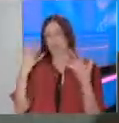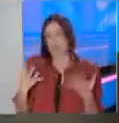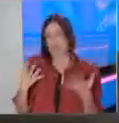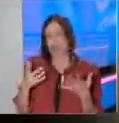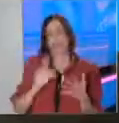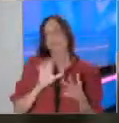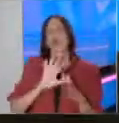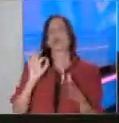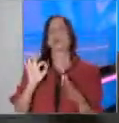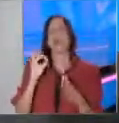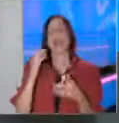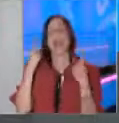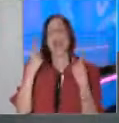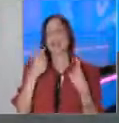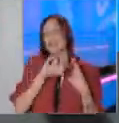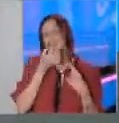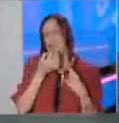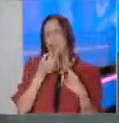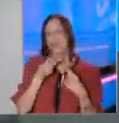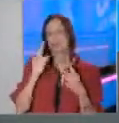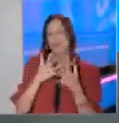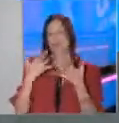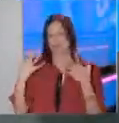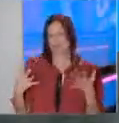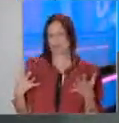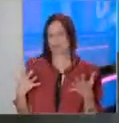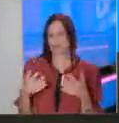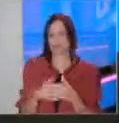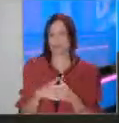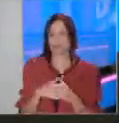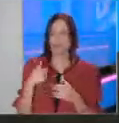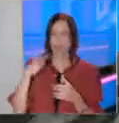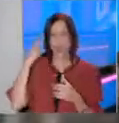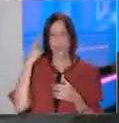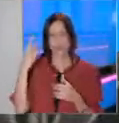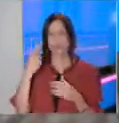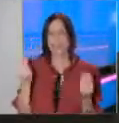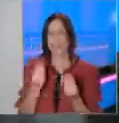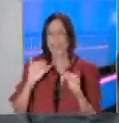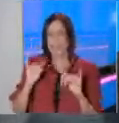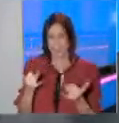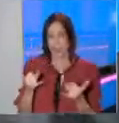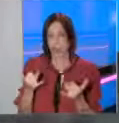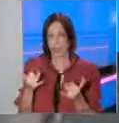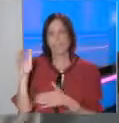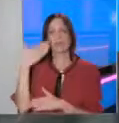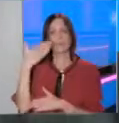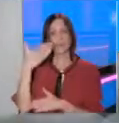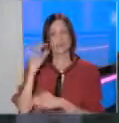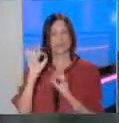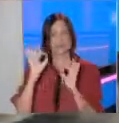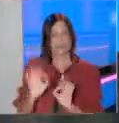לא רק השאלה של החרדים, היא שאלה הרבה יותר רחבה. אני חושב שהדבר הנכון היה במדינה